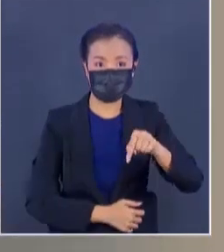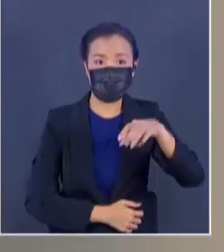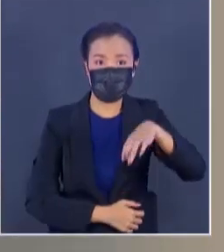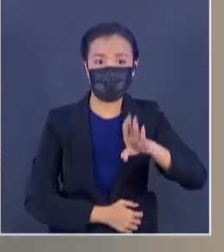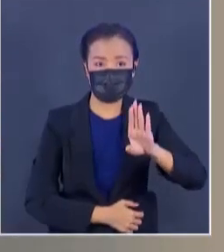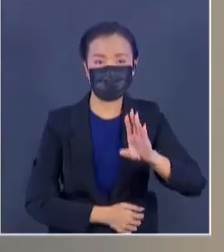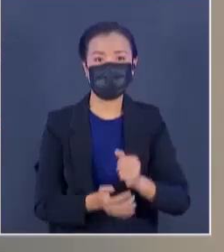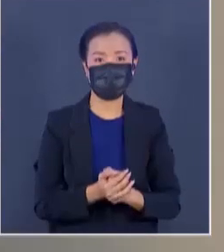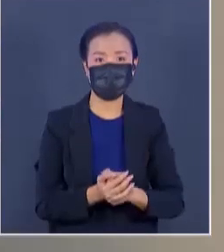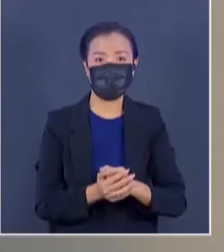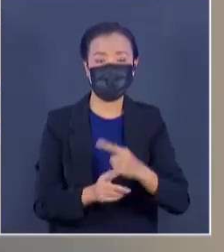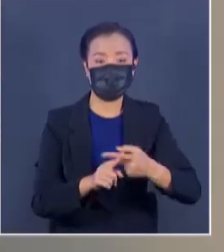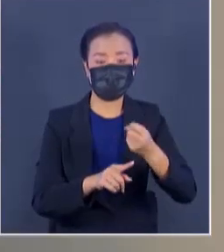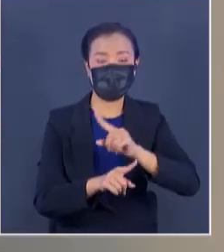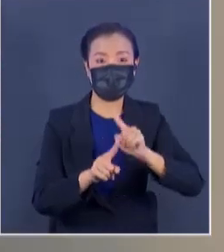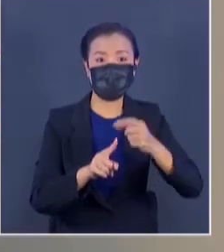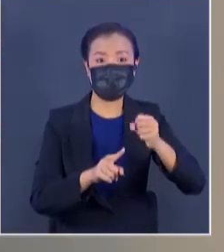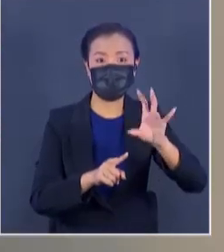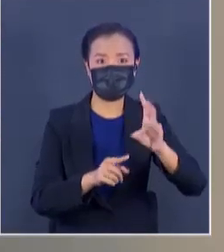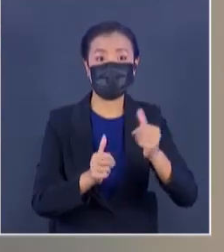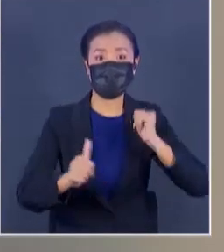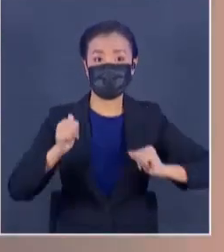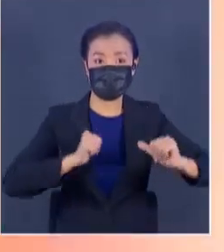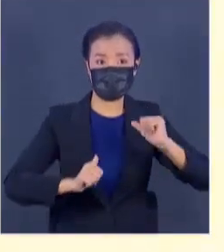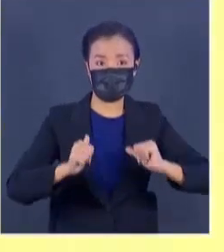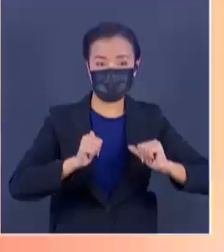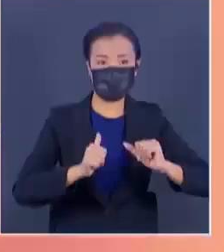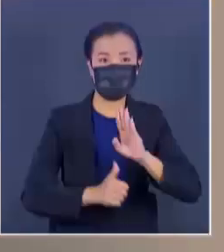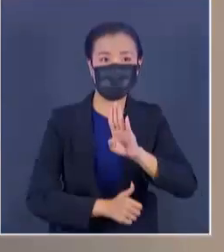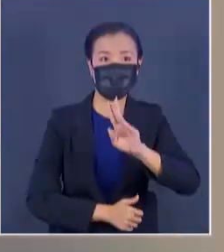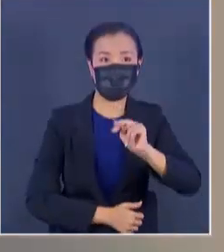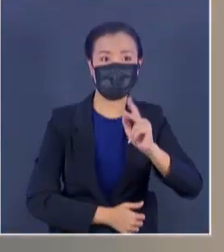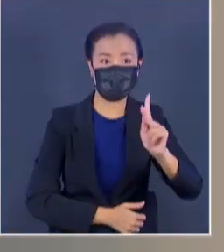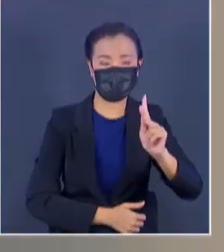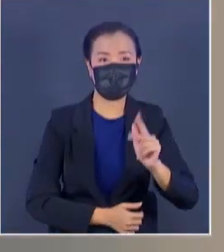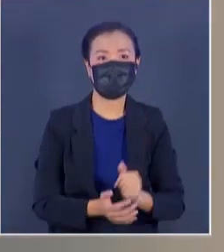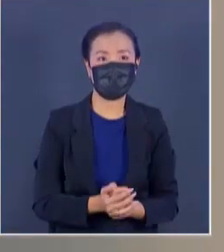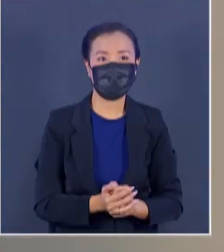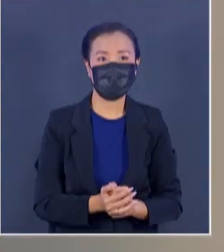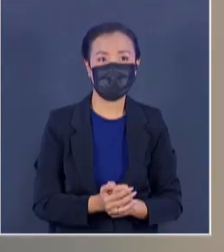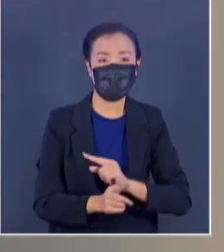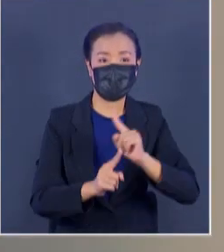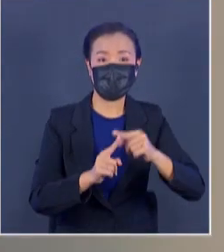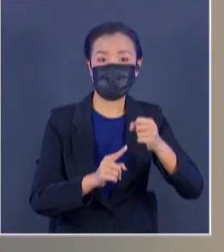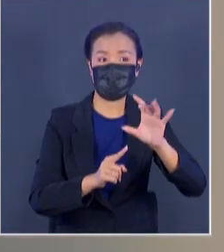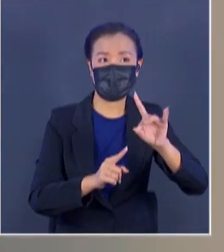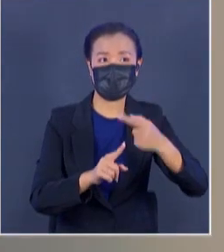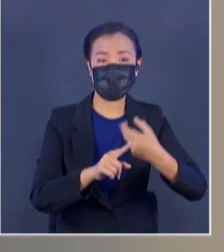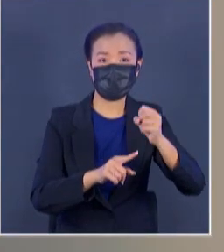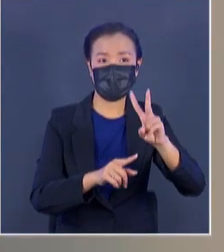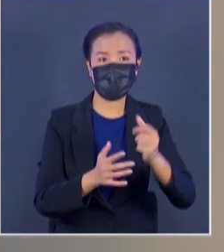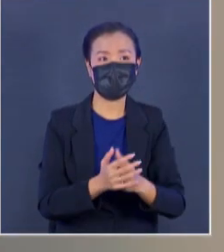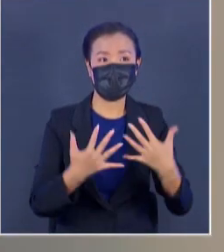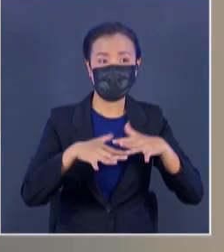นะคะแล้วก็วันที่17ธันวาคมได้มีการแสดงที่ BNK48 Campus ก่อนที่วันที่28ธันวาคมค่ะจะร่วมงา